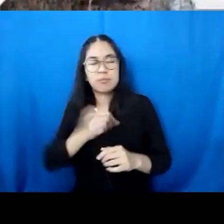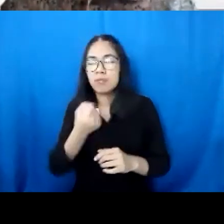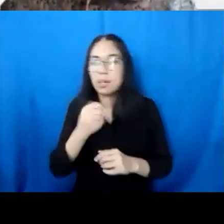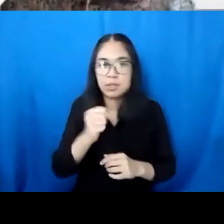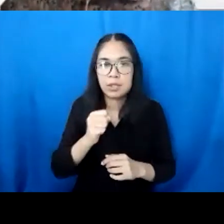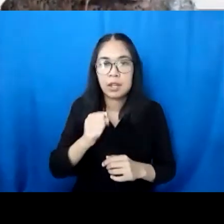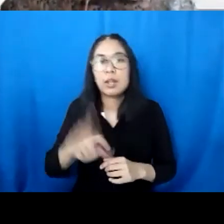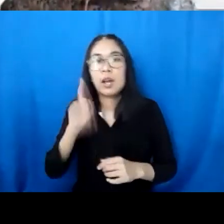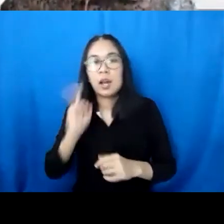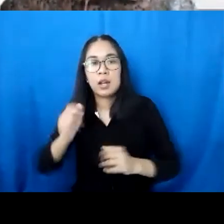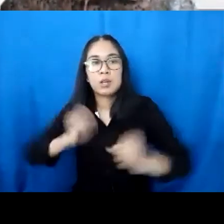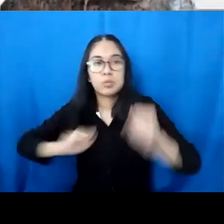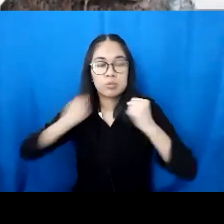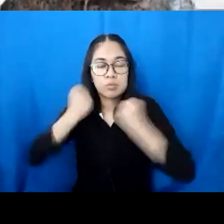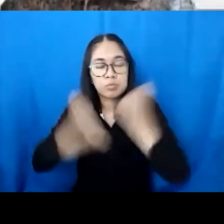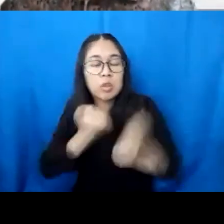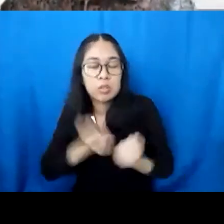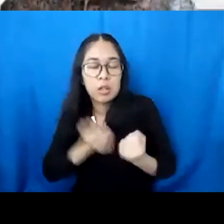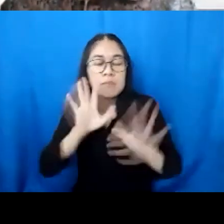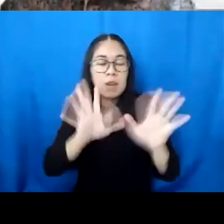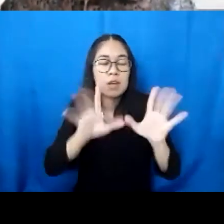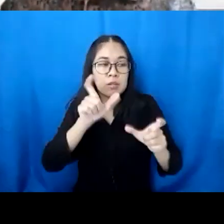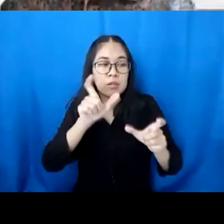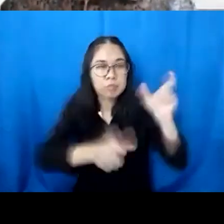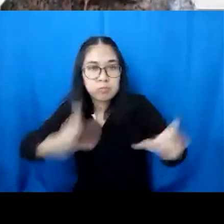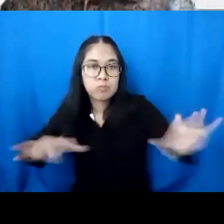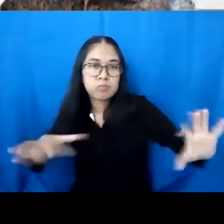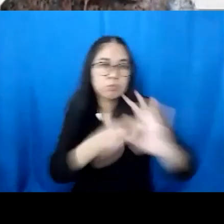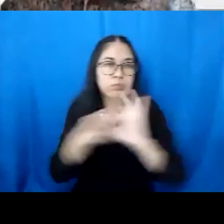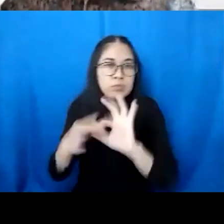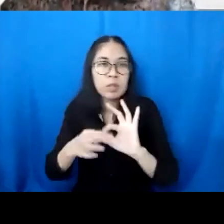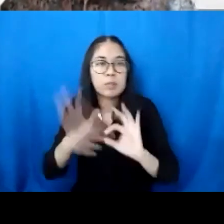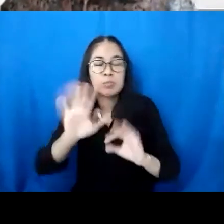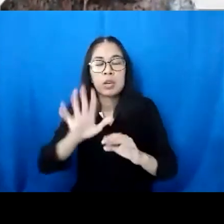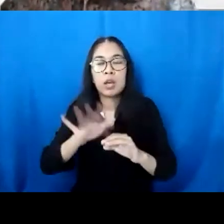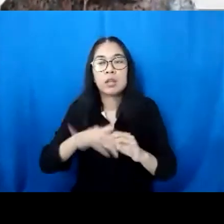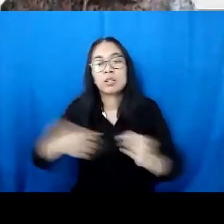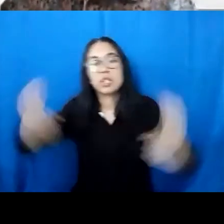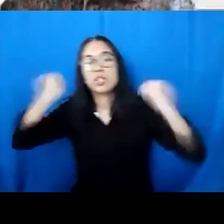ada upaya dan melibatkan berbagai pihak, bukan hanya sektor kesehatan, tapi memang banyak